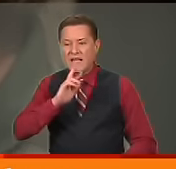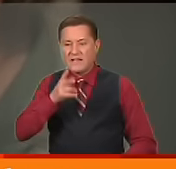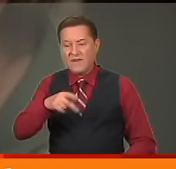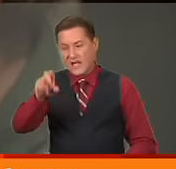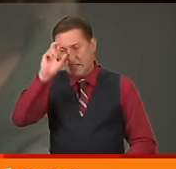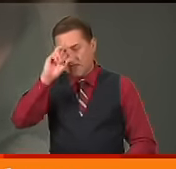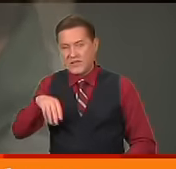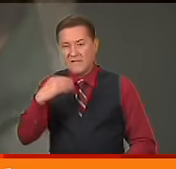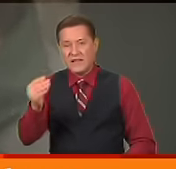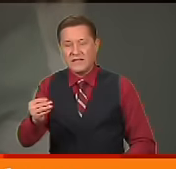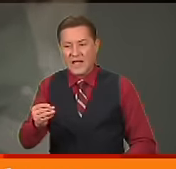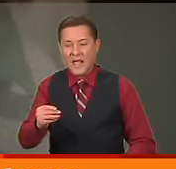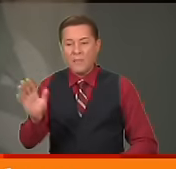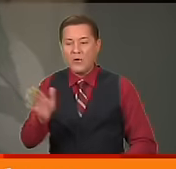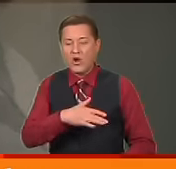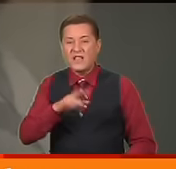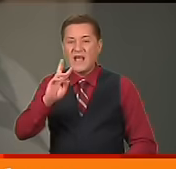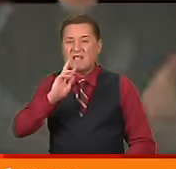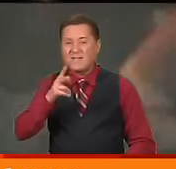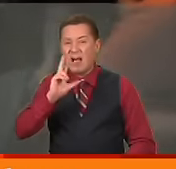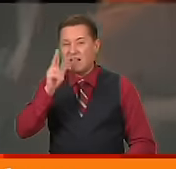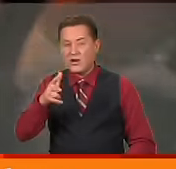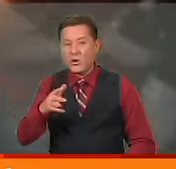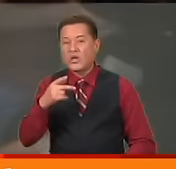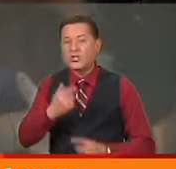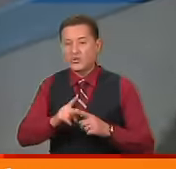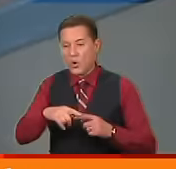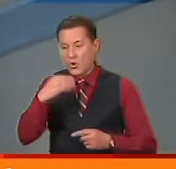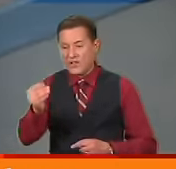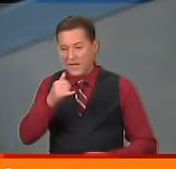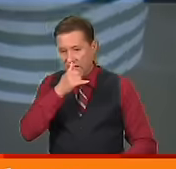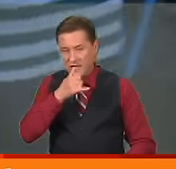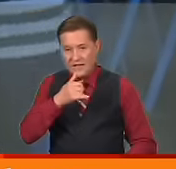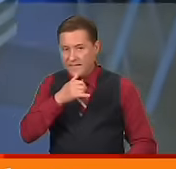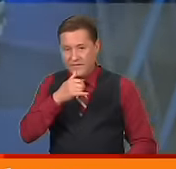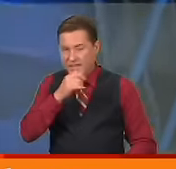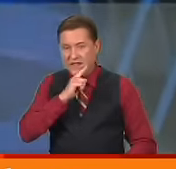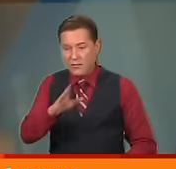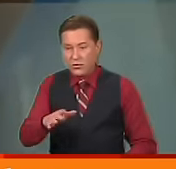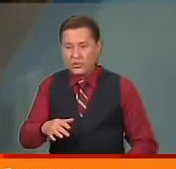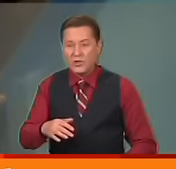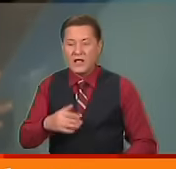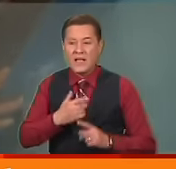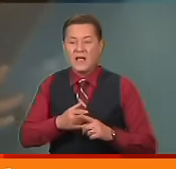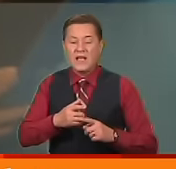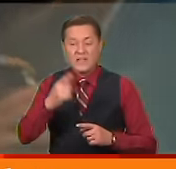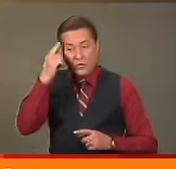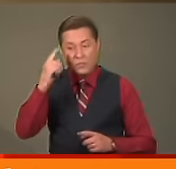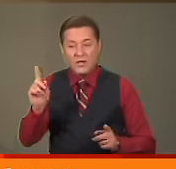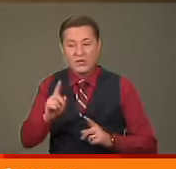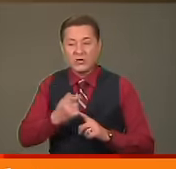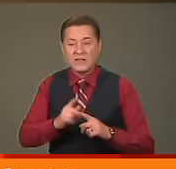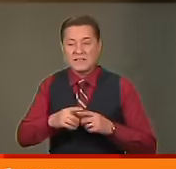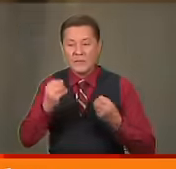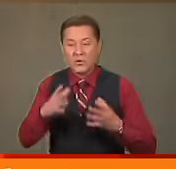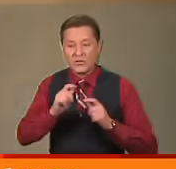держава заігрує і дає. Прийде 2-3 роки і цього давати не будуть. Господар одразу каже, не думайте, що це просто подарунок. Дають